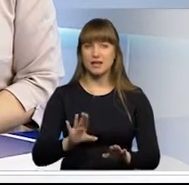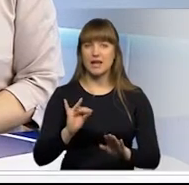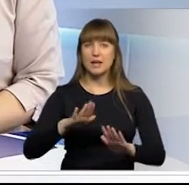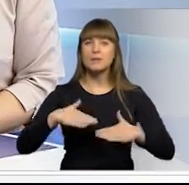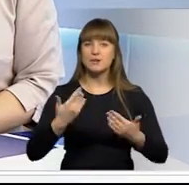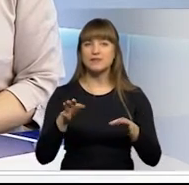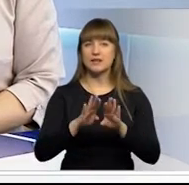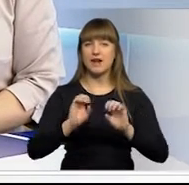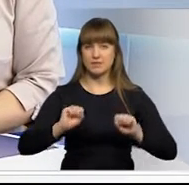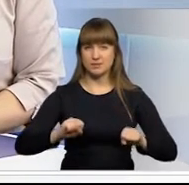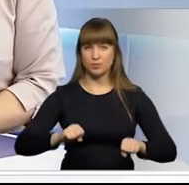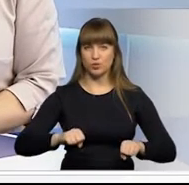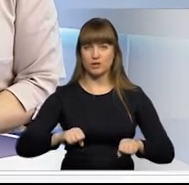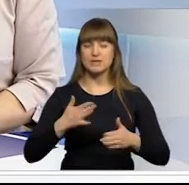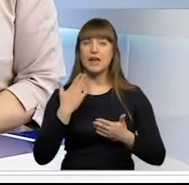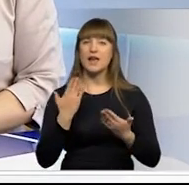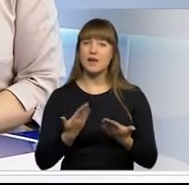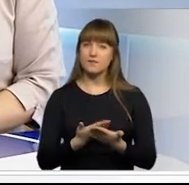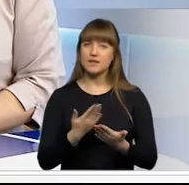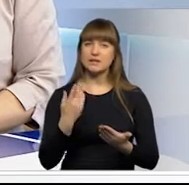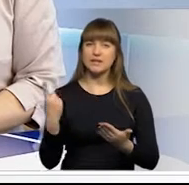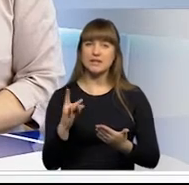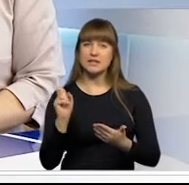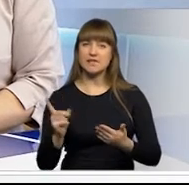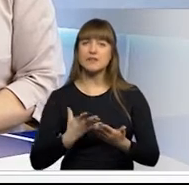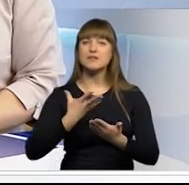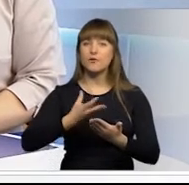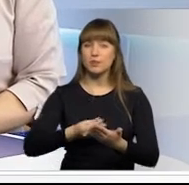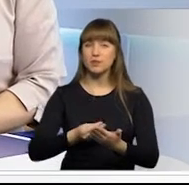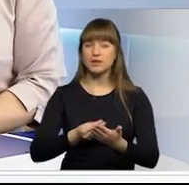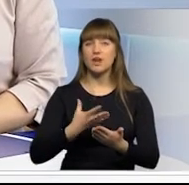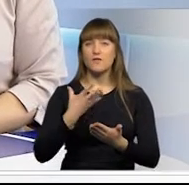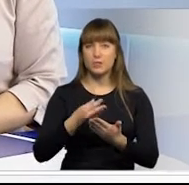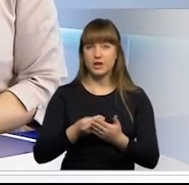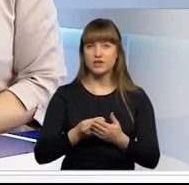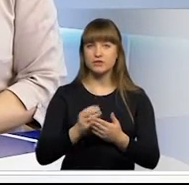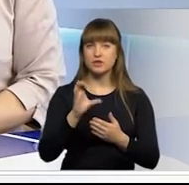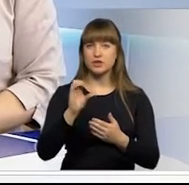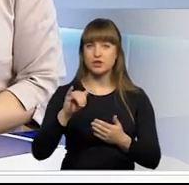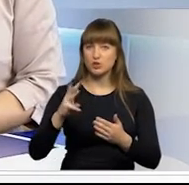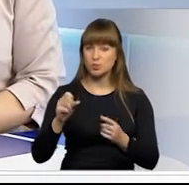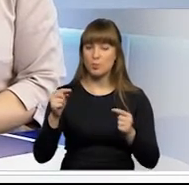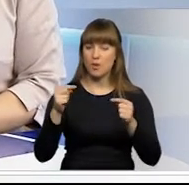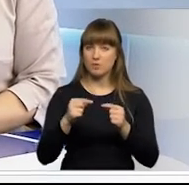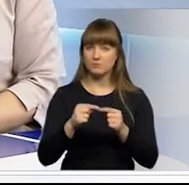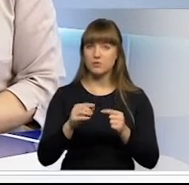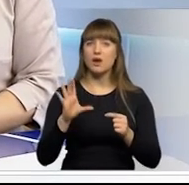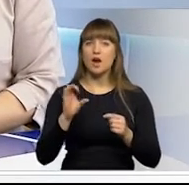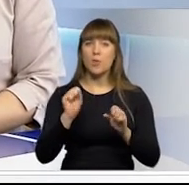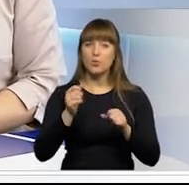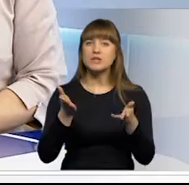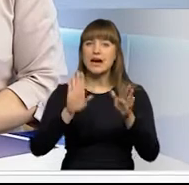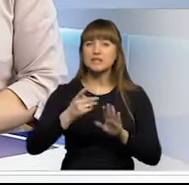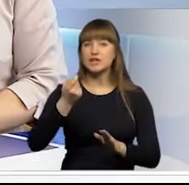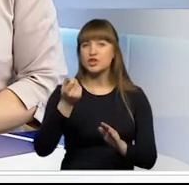единовременная выплата выплачивается в определенной сумме, а у мамы может быть остаток меньше, потому что распорядиться она может по разным